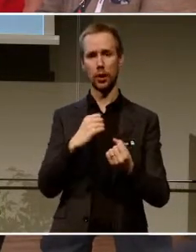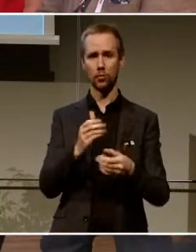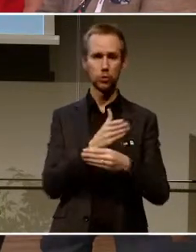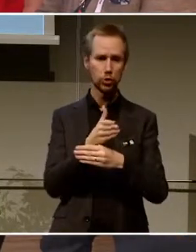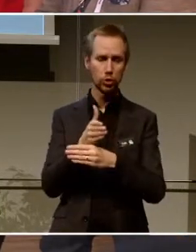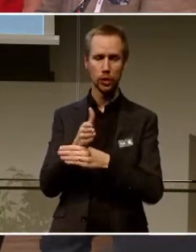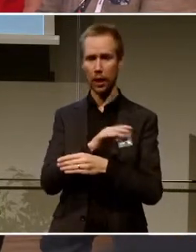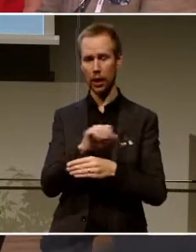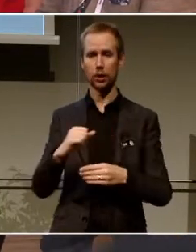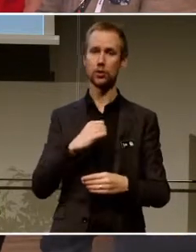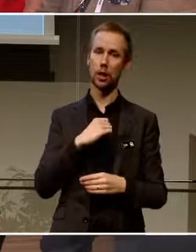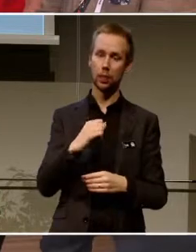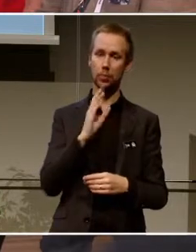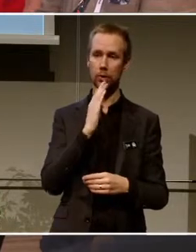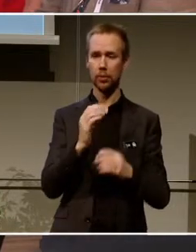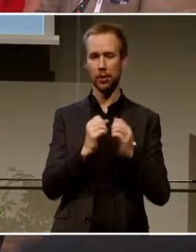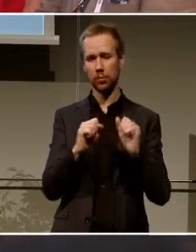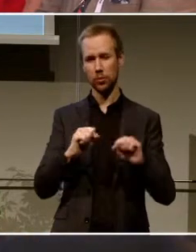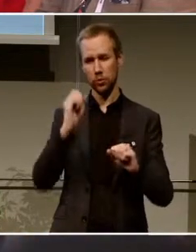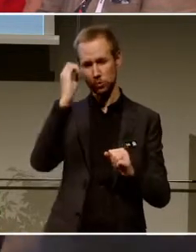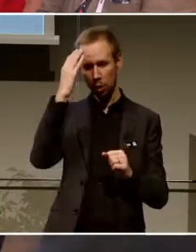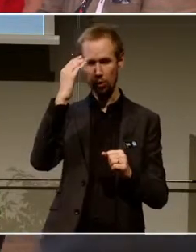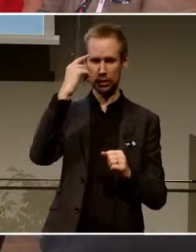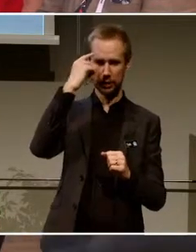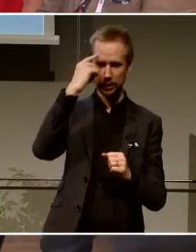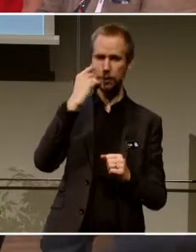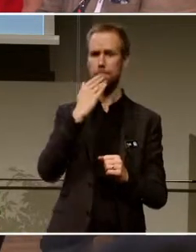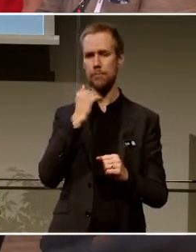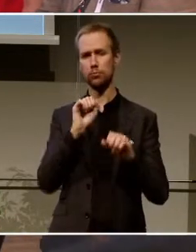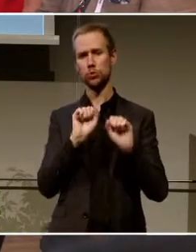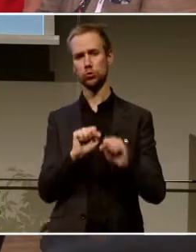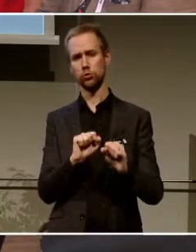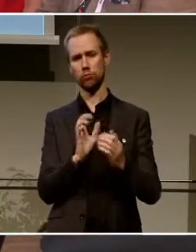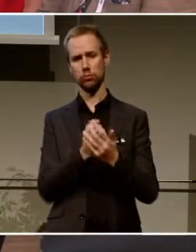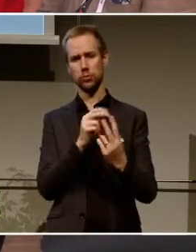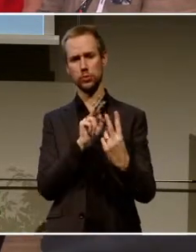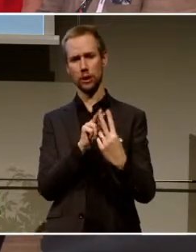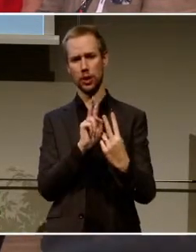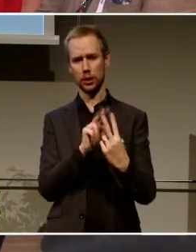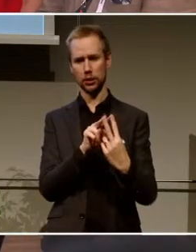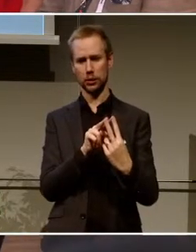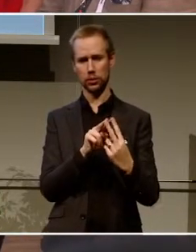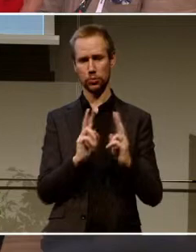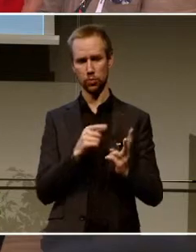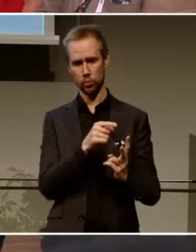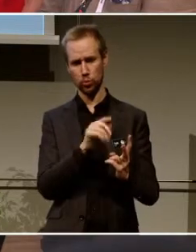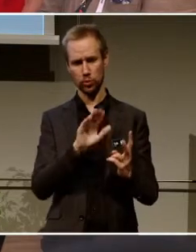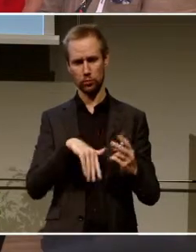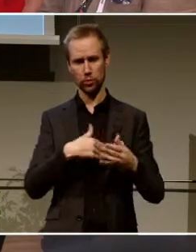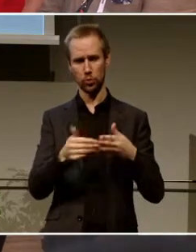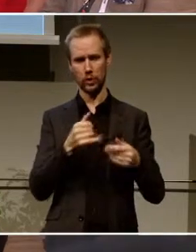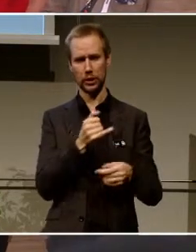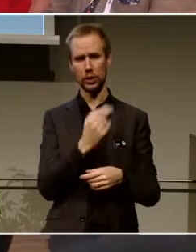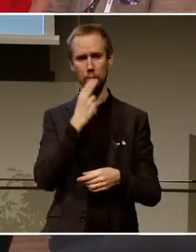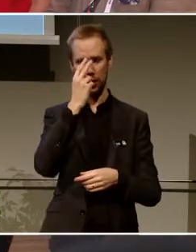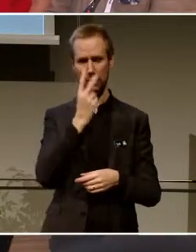själv. Men det gäller ju att tänka lite listigt där. Vem är det jag ska hooka upp med, ungefär som du har gjort ute i Upplands Väsby?